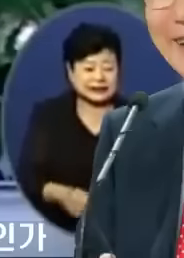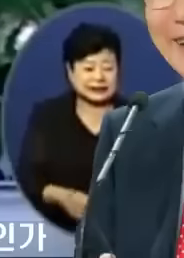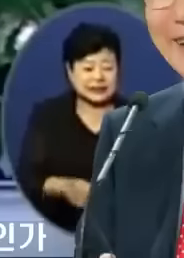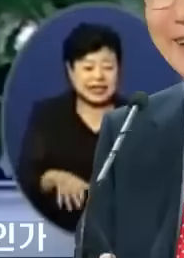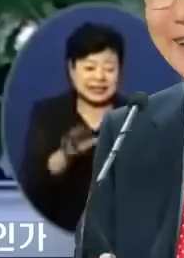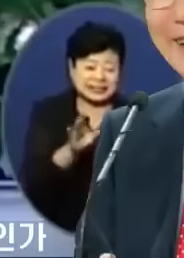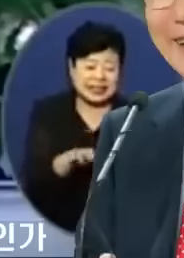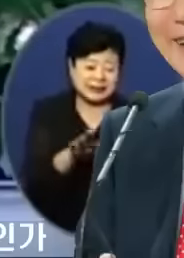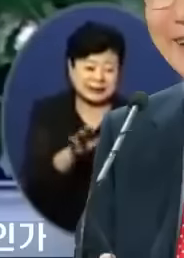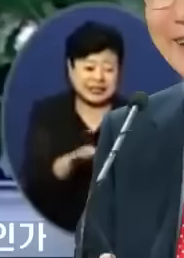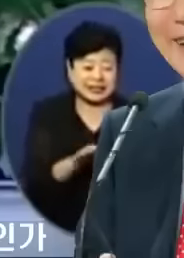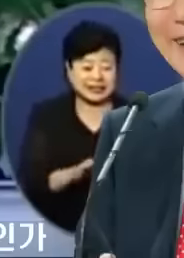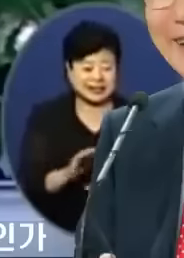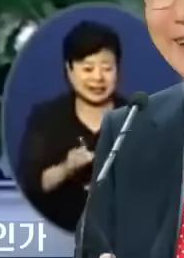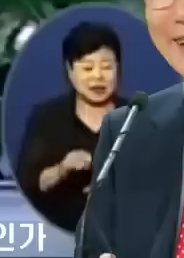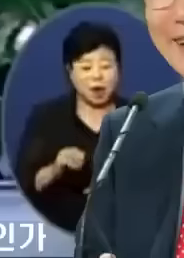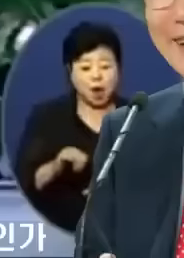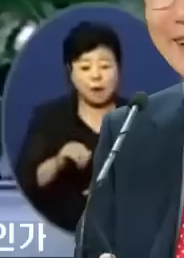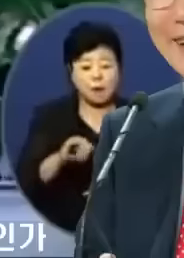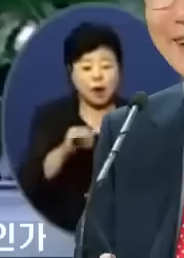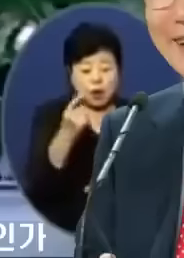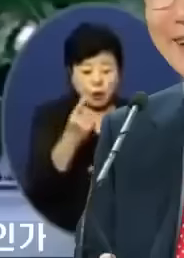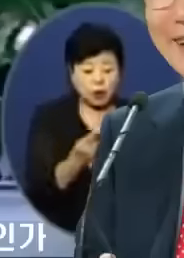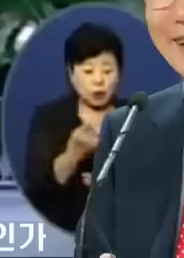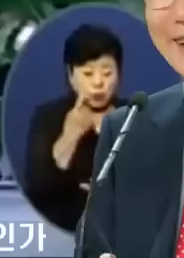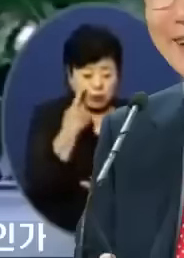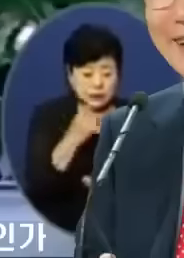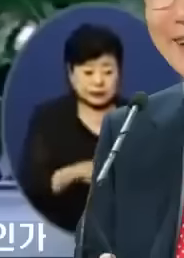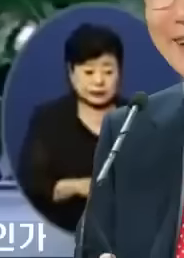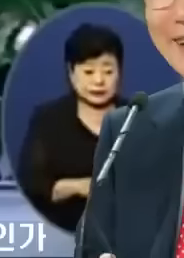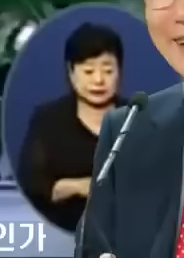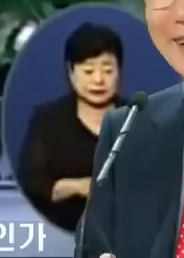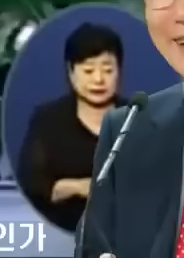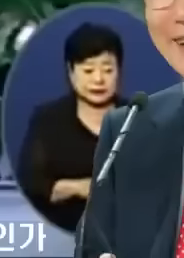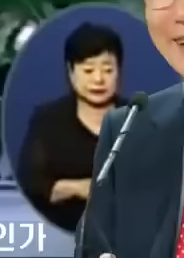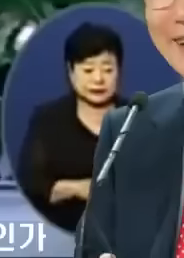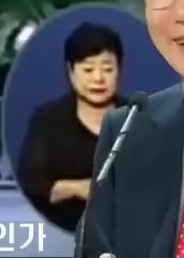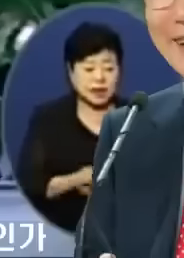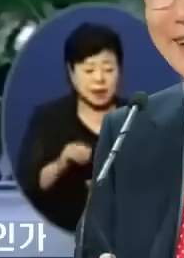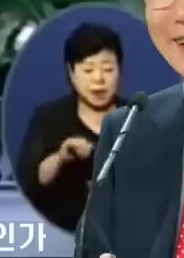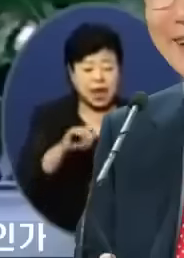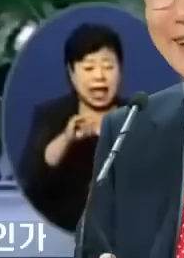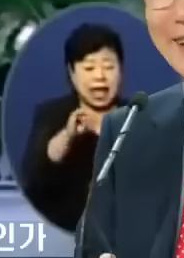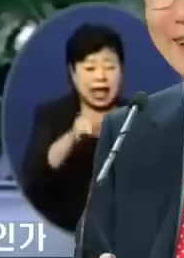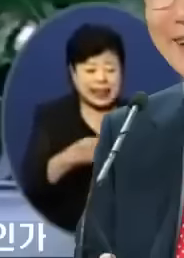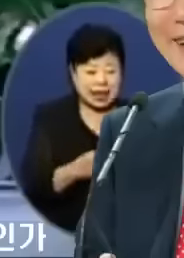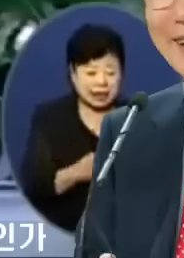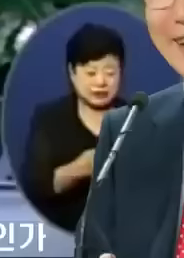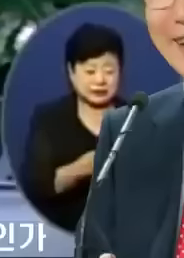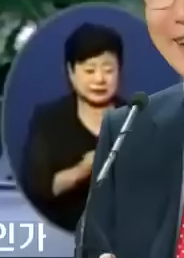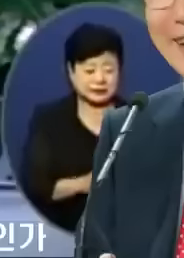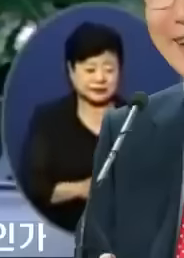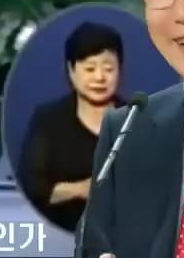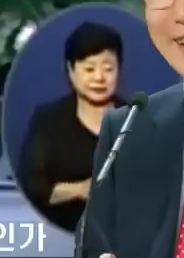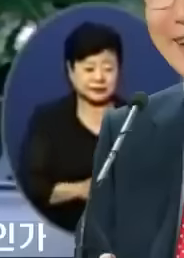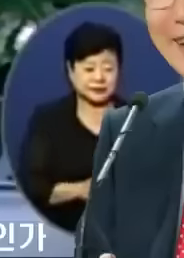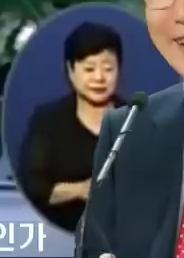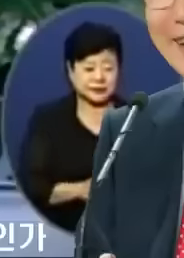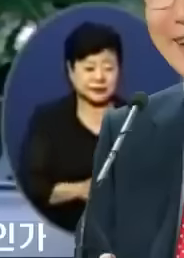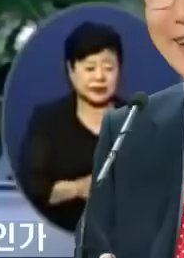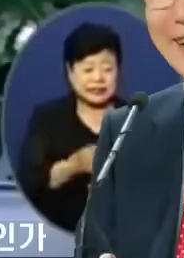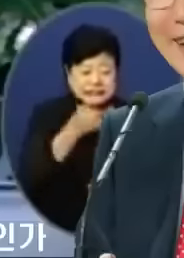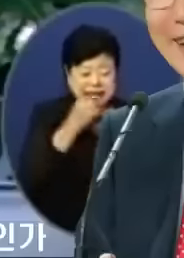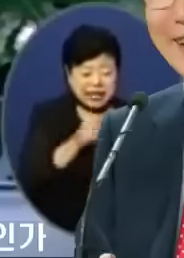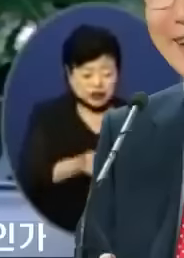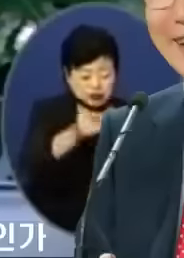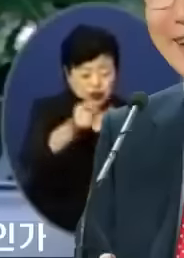잠자리가 되는 벌레가 기어 올라옵니다. 기어 올라와서 그 볕줄기에